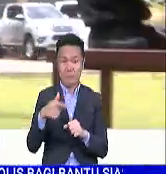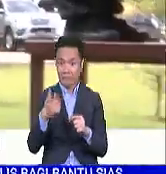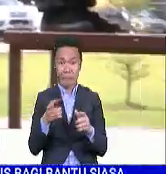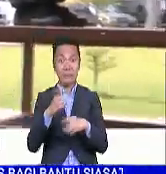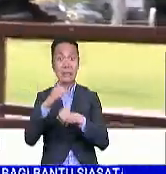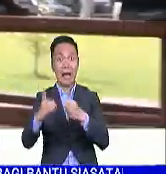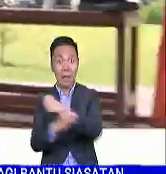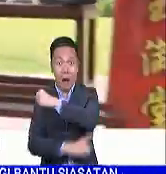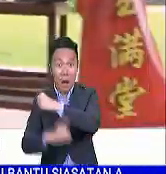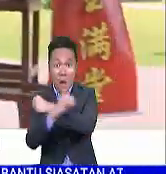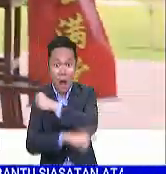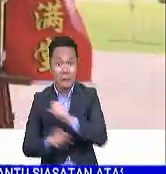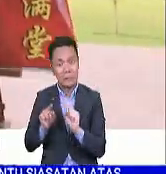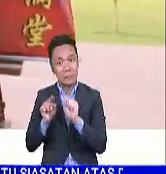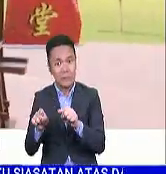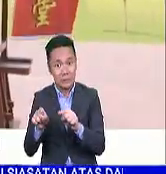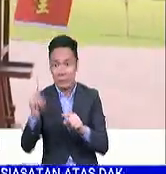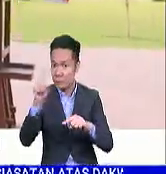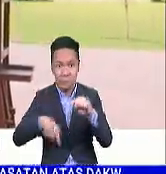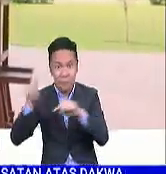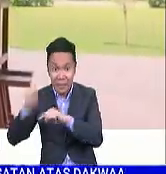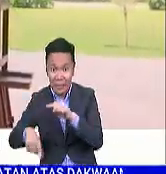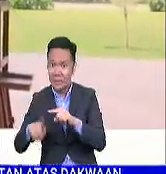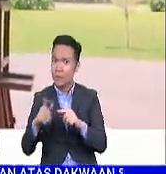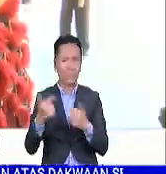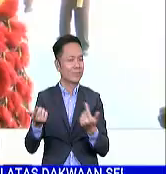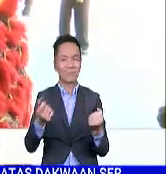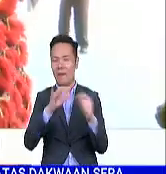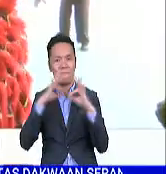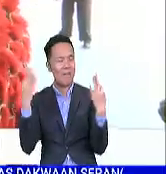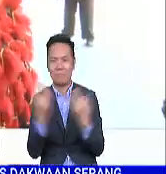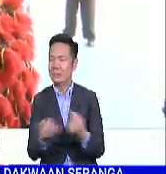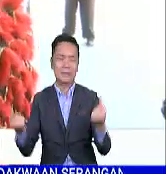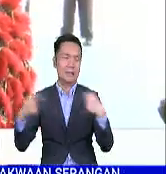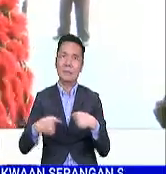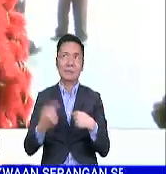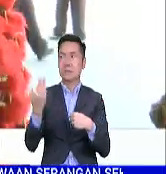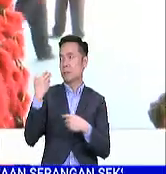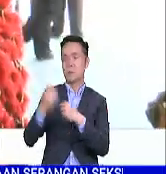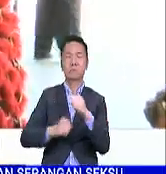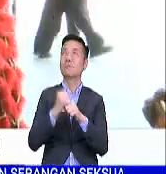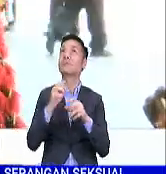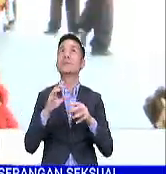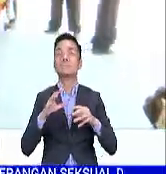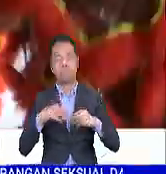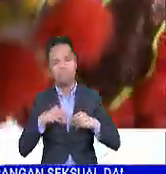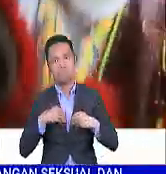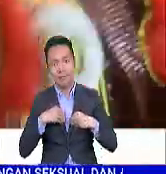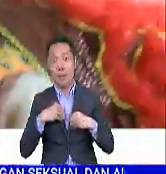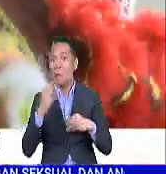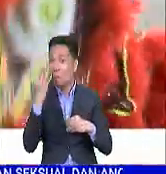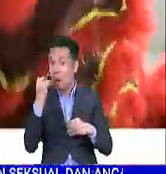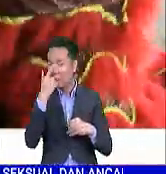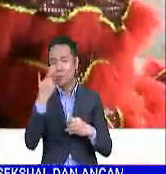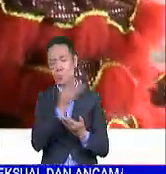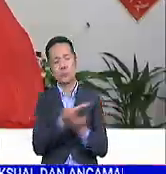daerah atau negeri menyukarkan semua ahli keluarga berkumpul, namun akur dengan ketetapan tersebut demi untuk